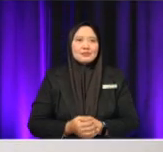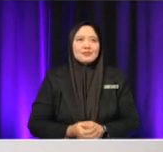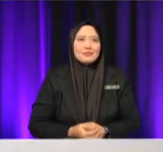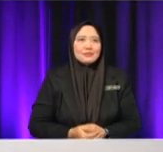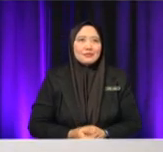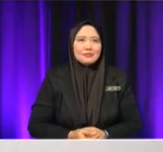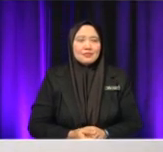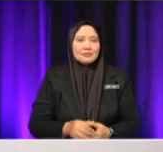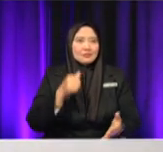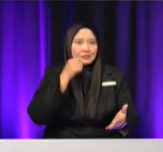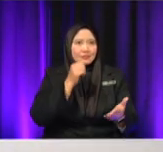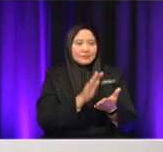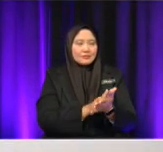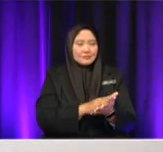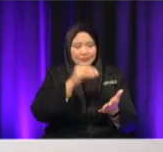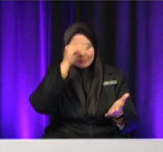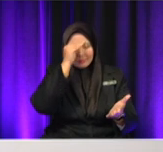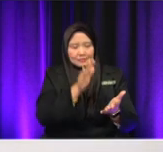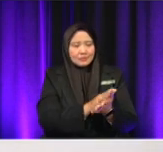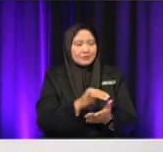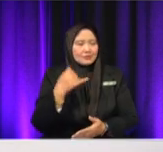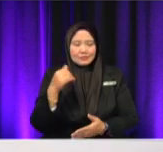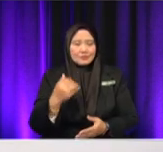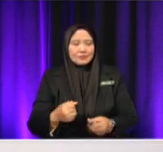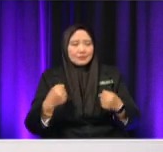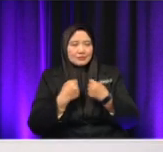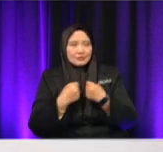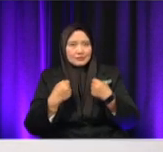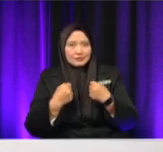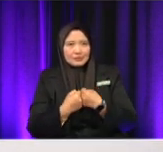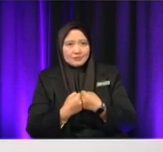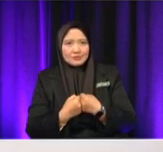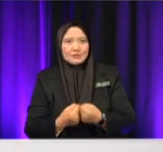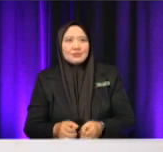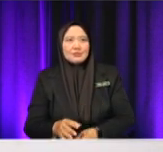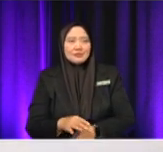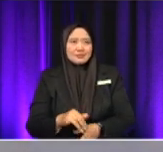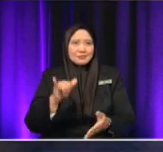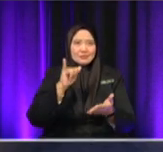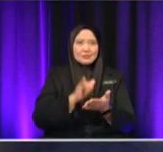suami istri jangan dikebalan dan Toilet kita adalah rumah tangga